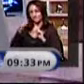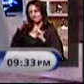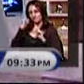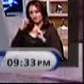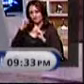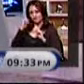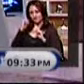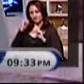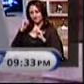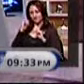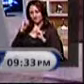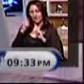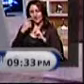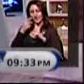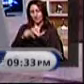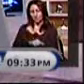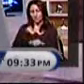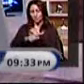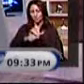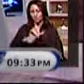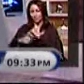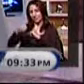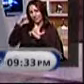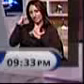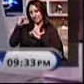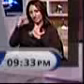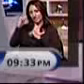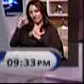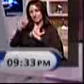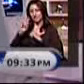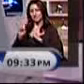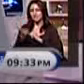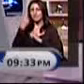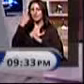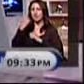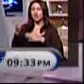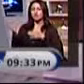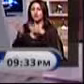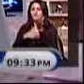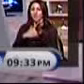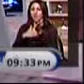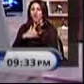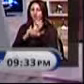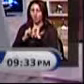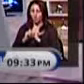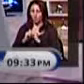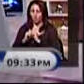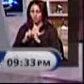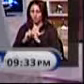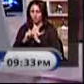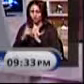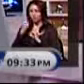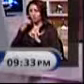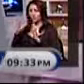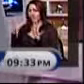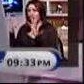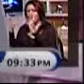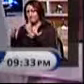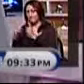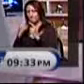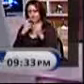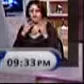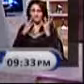لا ده إحنا وبعدين الأسبوع اللي فات قالوا إحنا عندنا 17 مليون وخد بالك اذا كان الموضوع كده بقى يبقى احنا ما